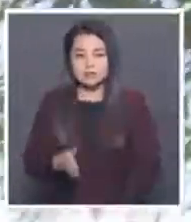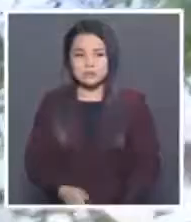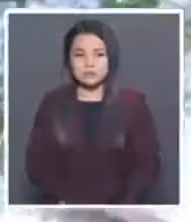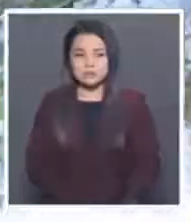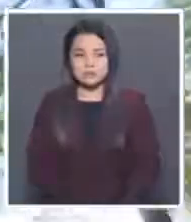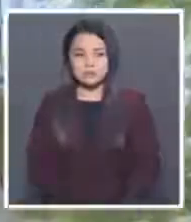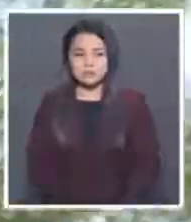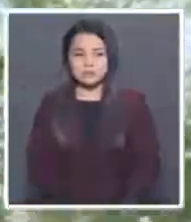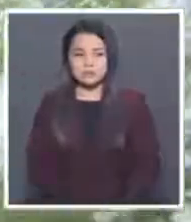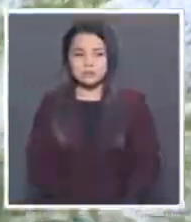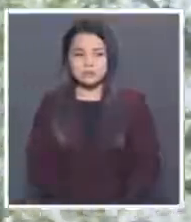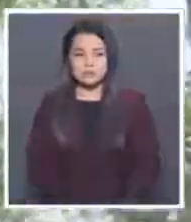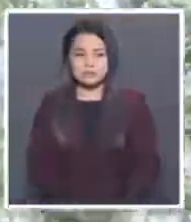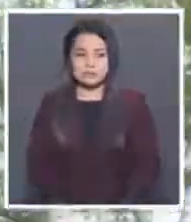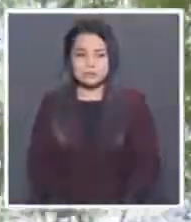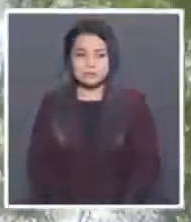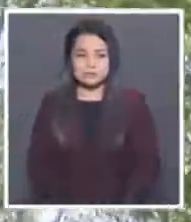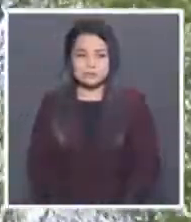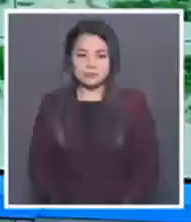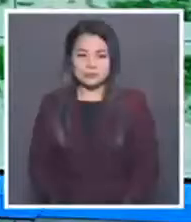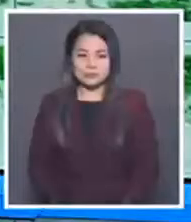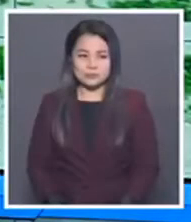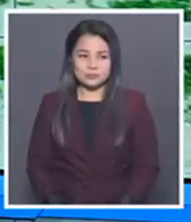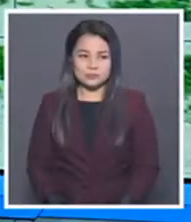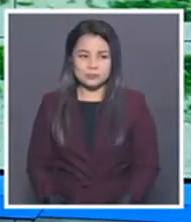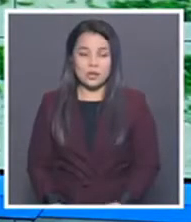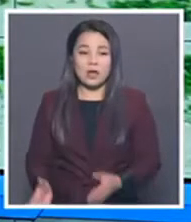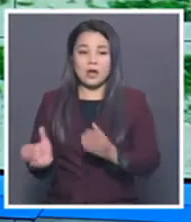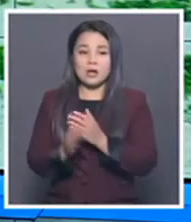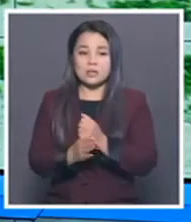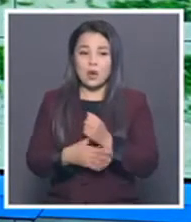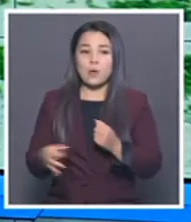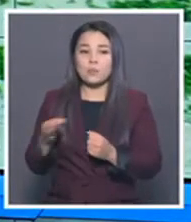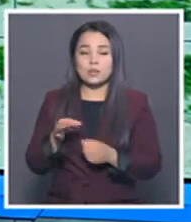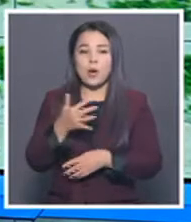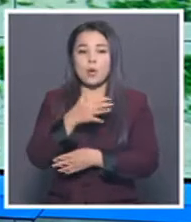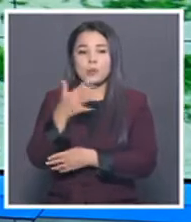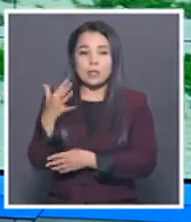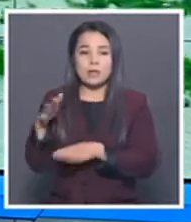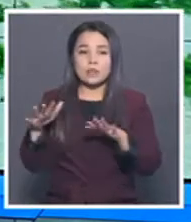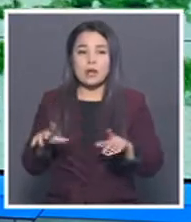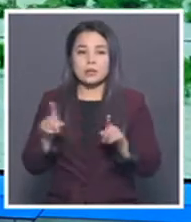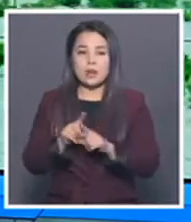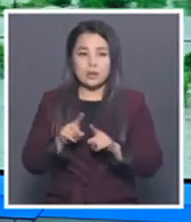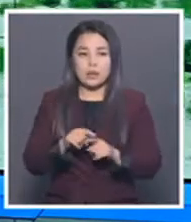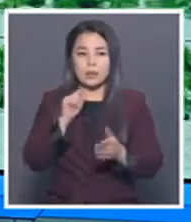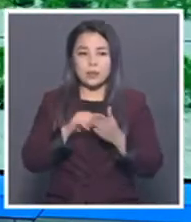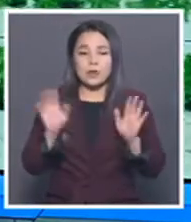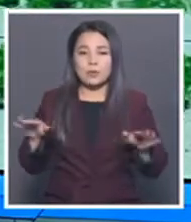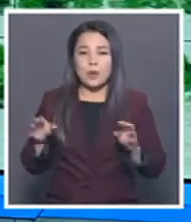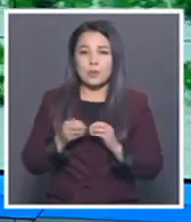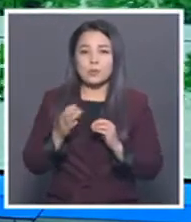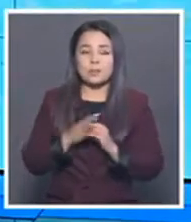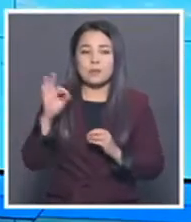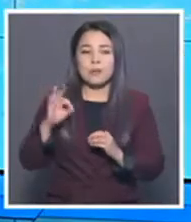Дархан Әлібек, Қазақстан ұлттық телеарнасы. Ал Атырау облысындағы орман алқаптарында керісінше аңқыс